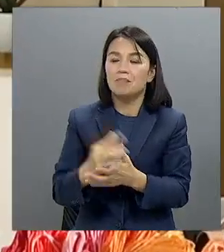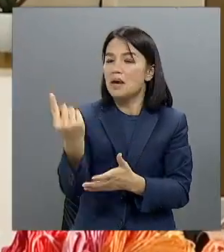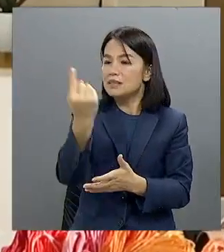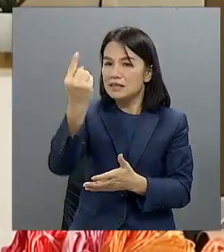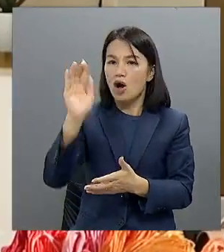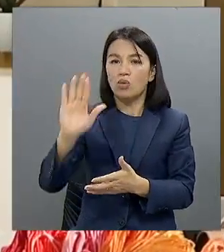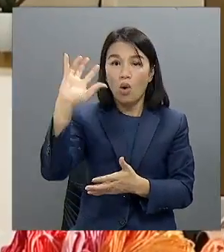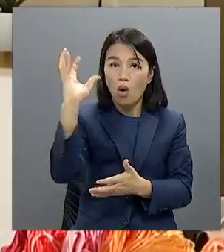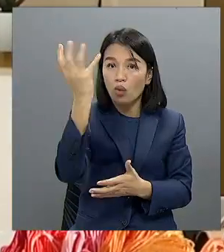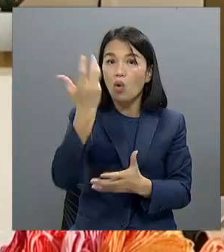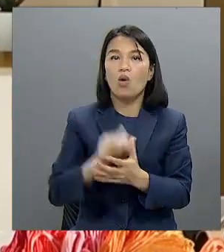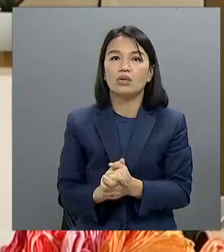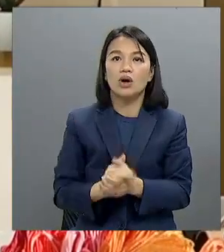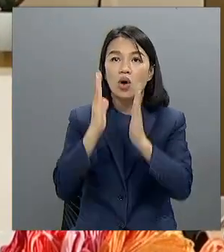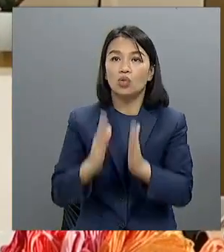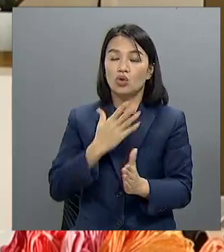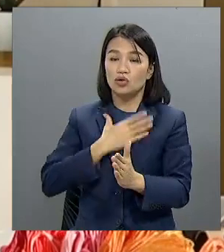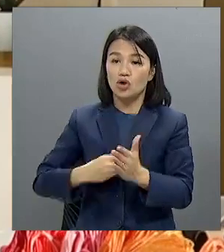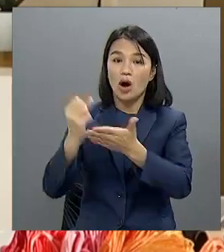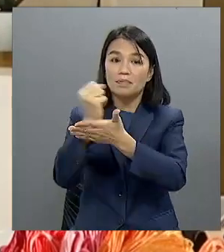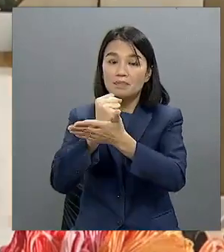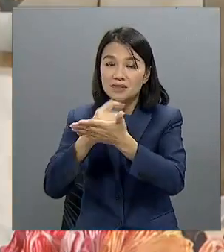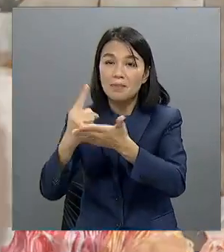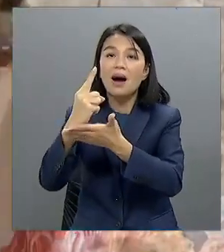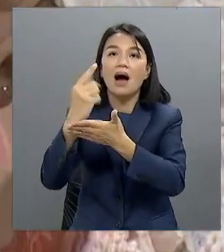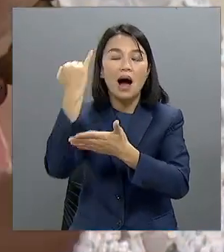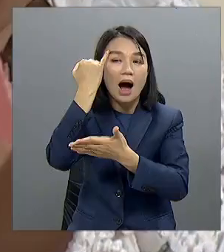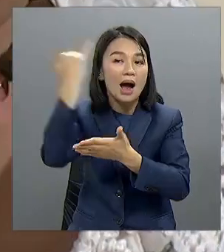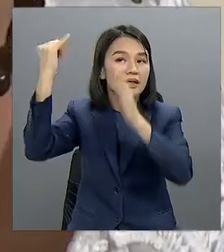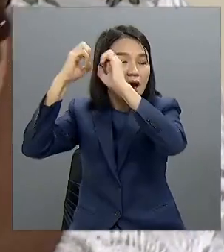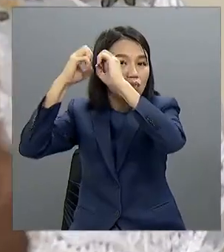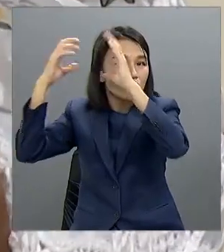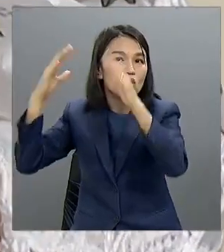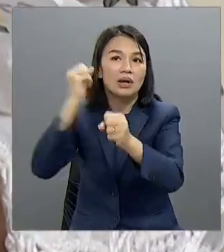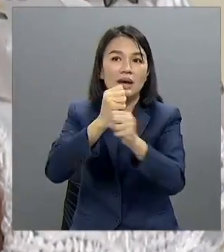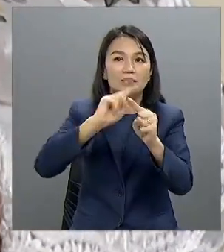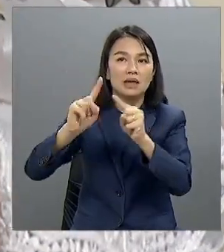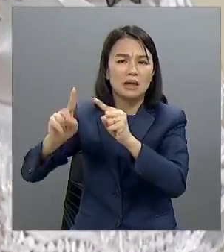ำหรับคนที่ชอบงานอาร์ตงานไอเดียมันก็สามารถต่อยอดได้เยอะเลยค่ะ